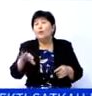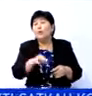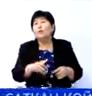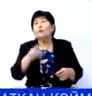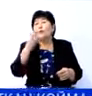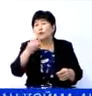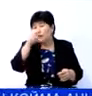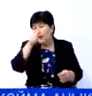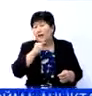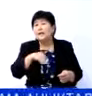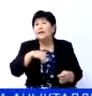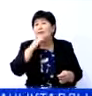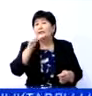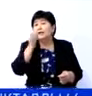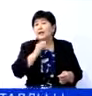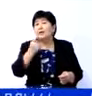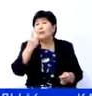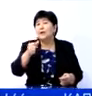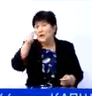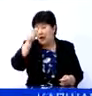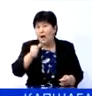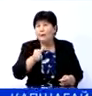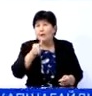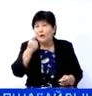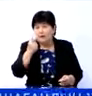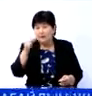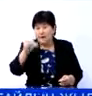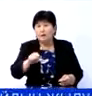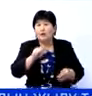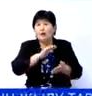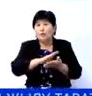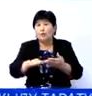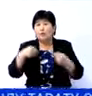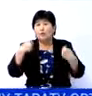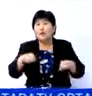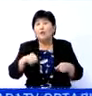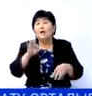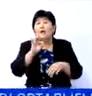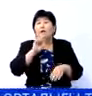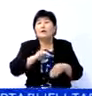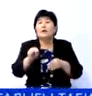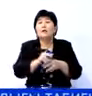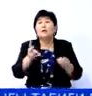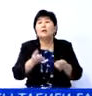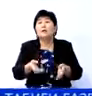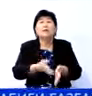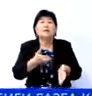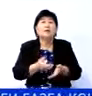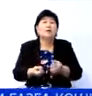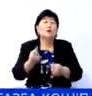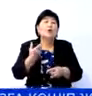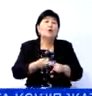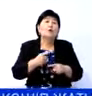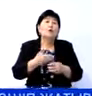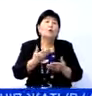3 айға жеткілікті дәрілер бір аптада өтіп кетіп, қажетті ем алушыларға жетіспеушілік туындады. Бұл